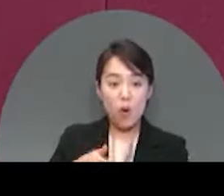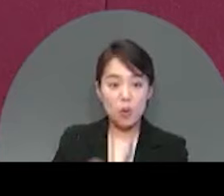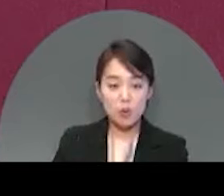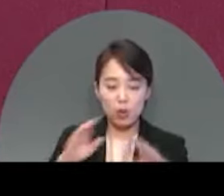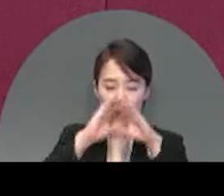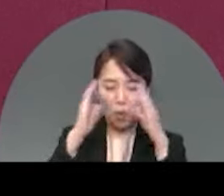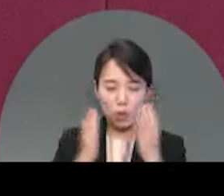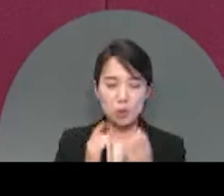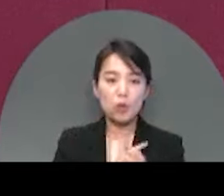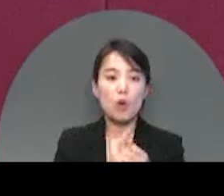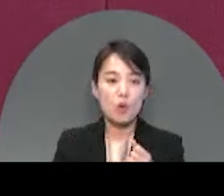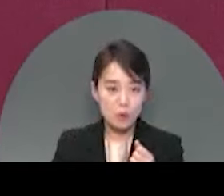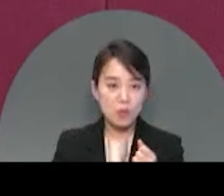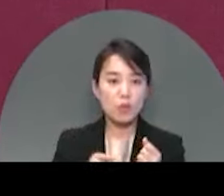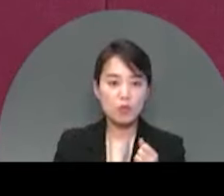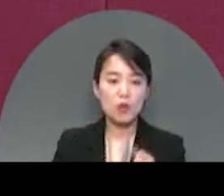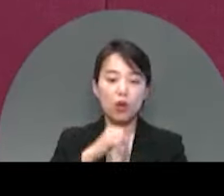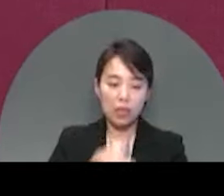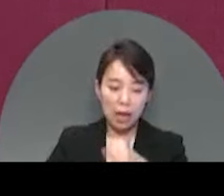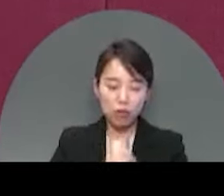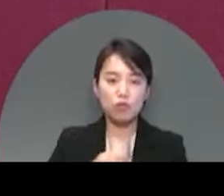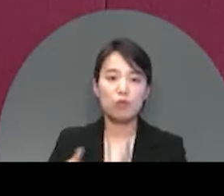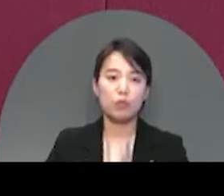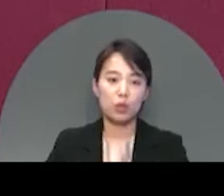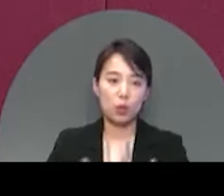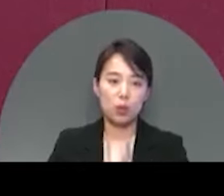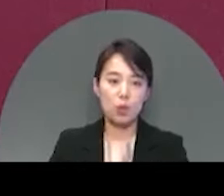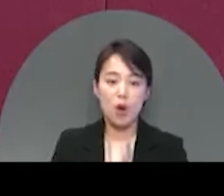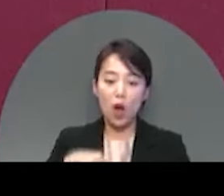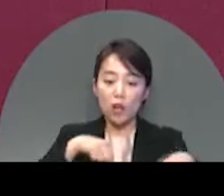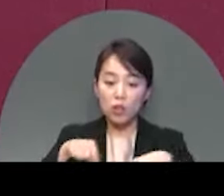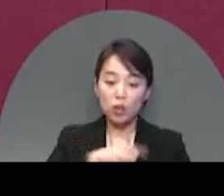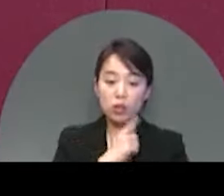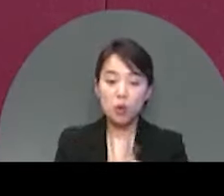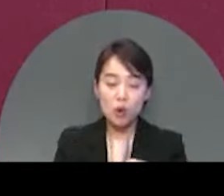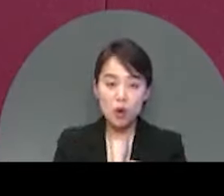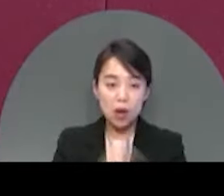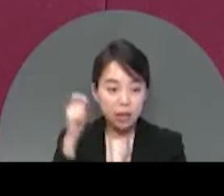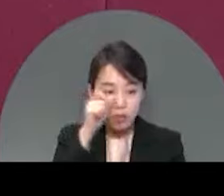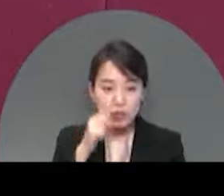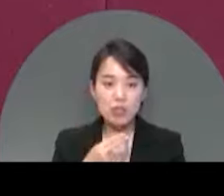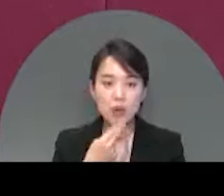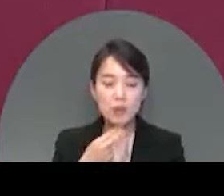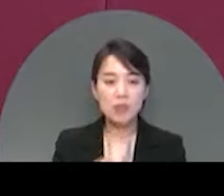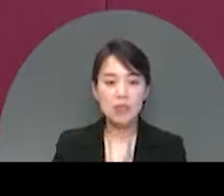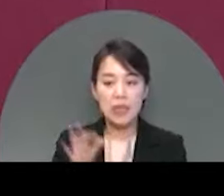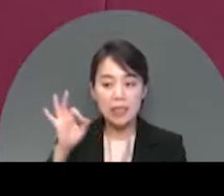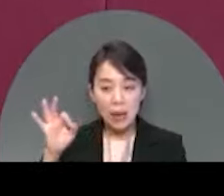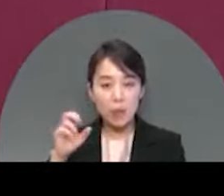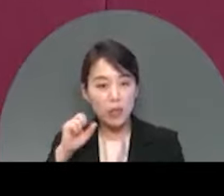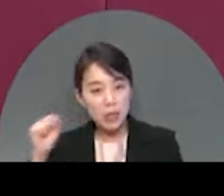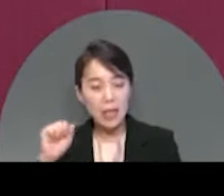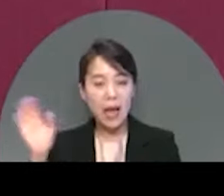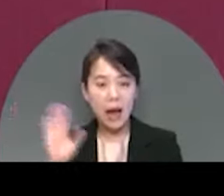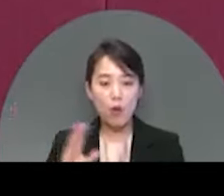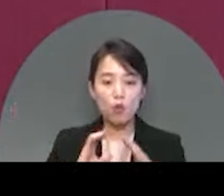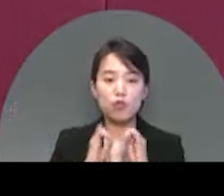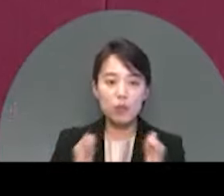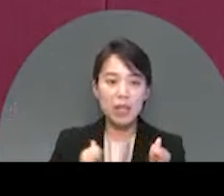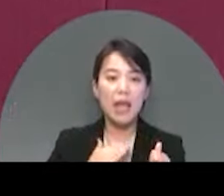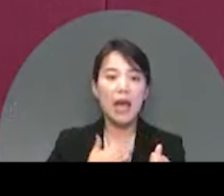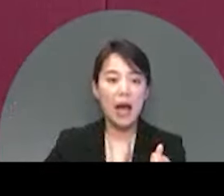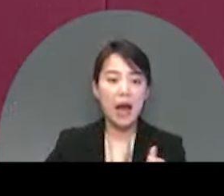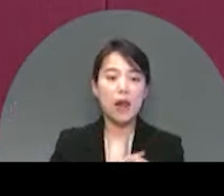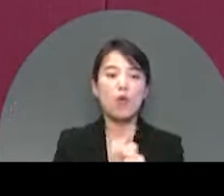모든 권력으로부터 자유로워야 합니다. 정치 권력의 눈치를 보지 않고 자본 권력에도 종속되지 않고 국민의 알 권리를